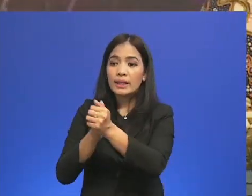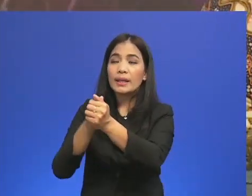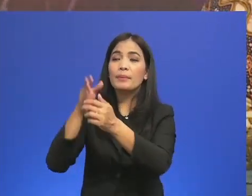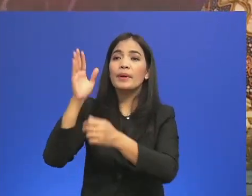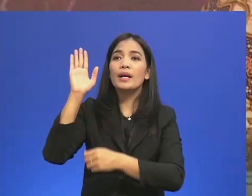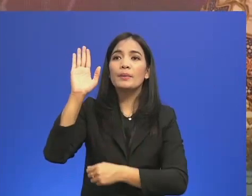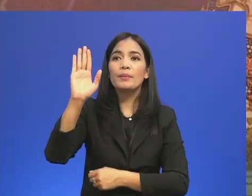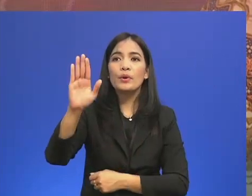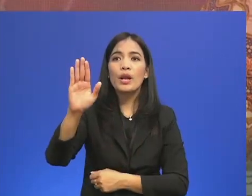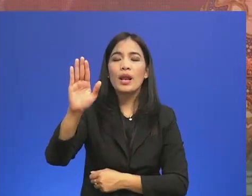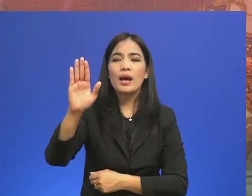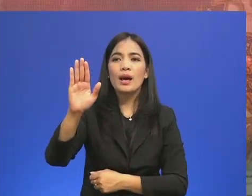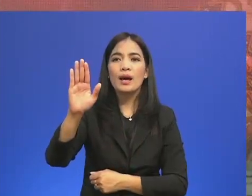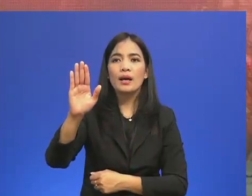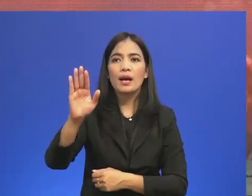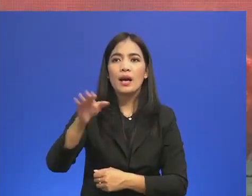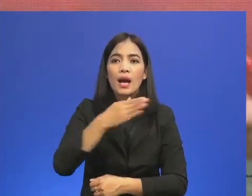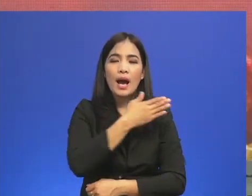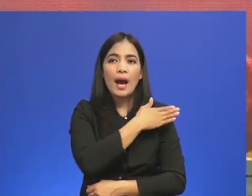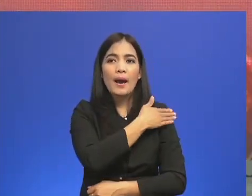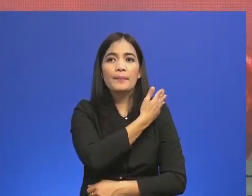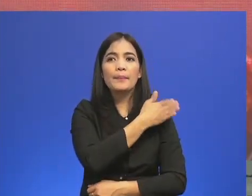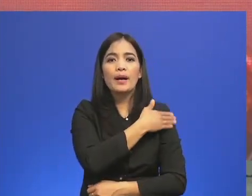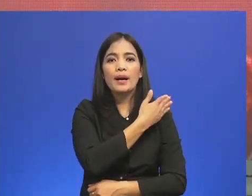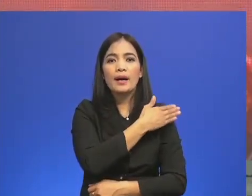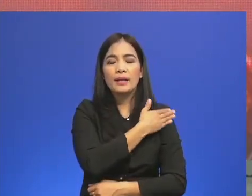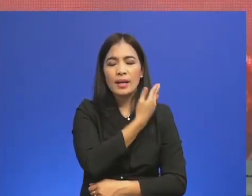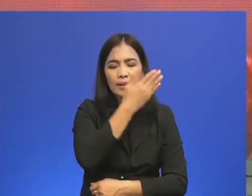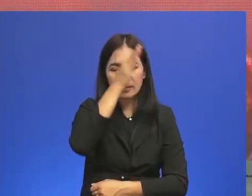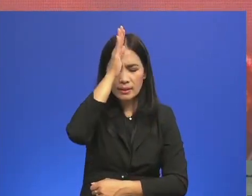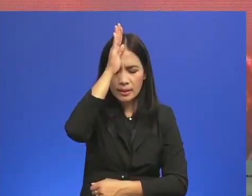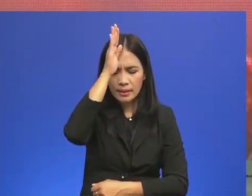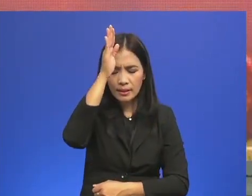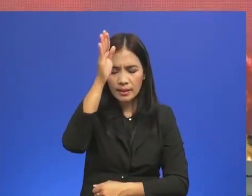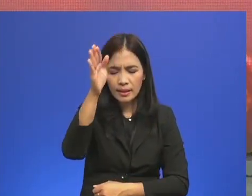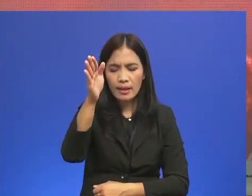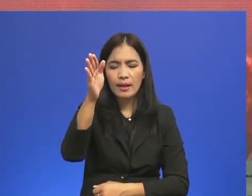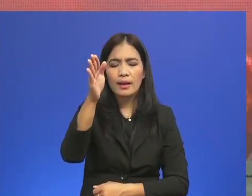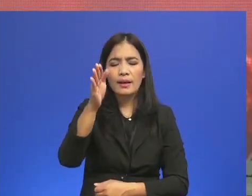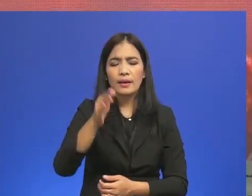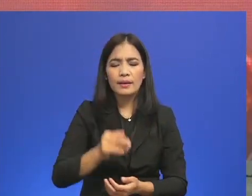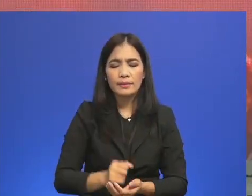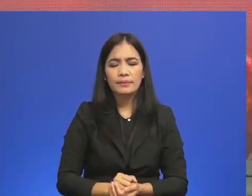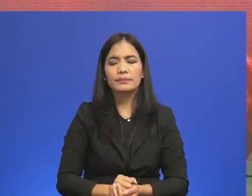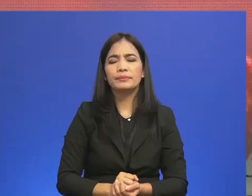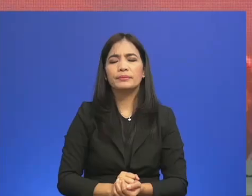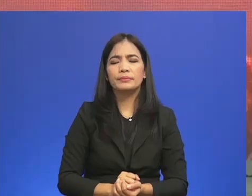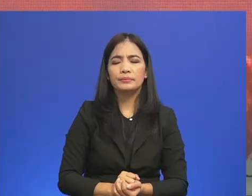iring berpulangnya hamba yang setia.